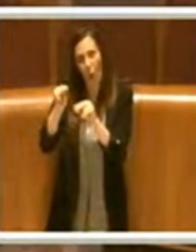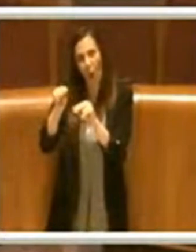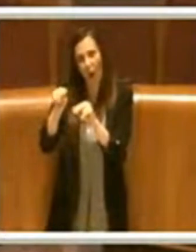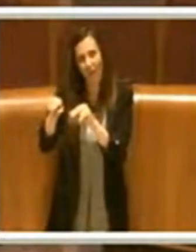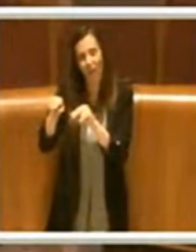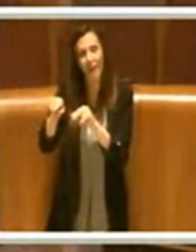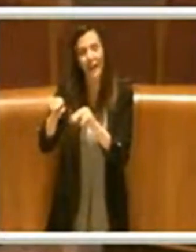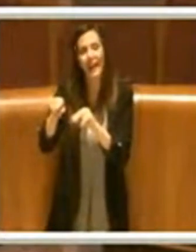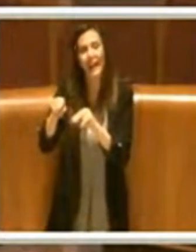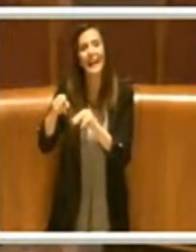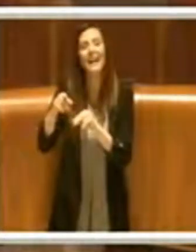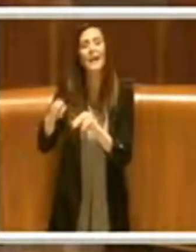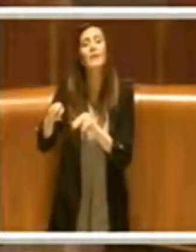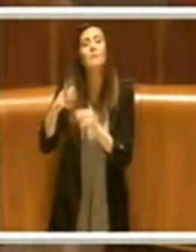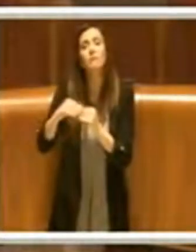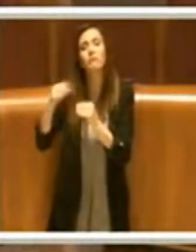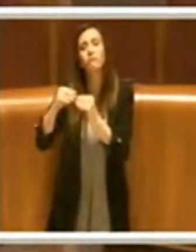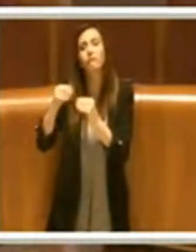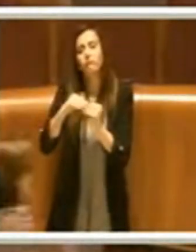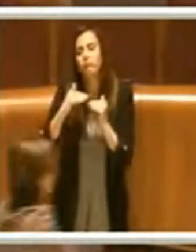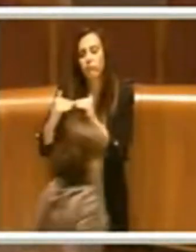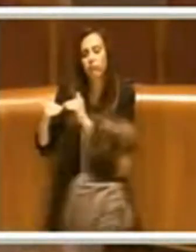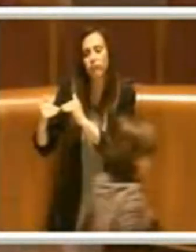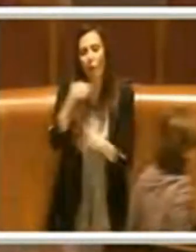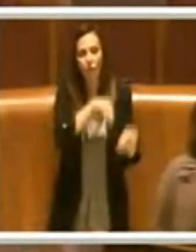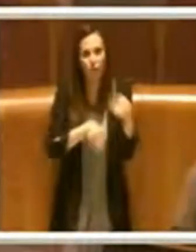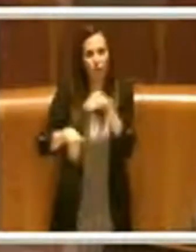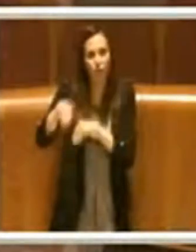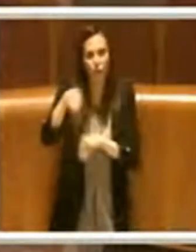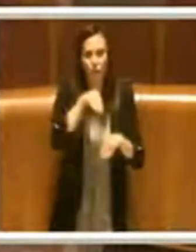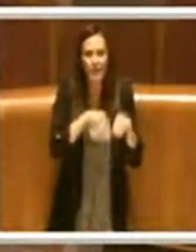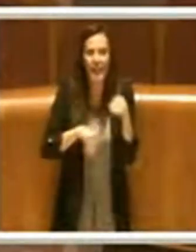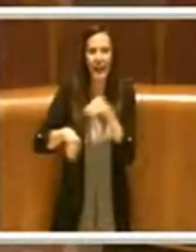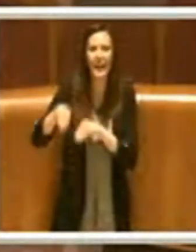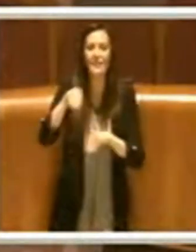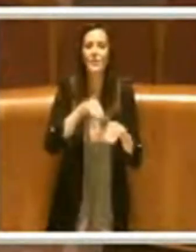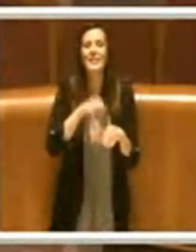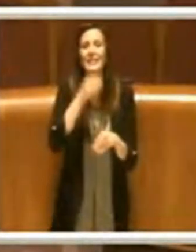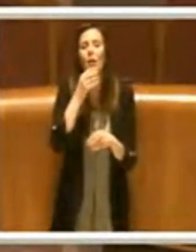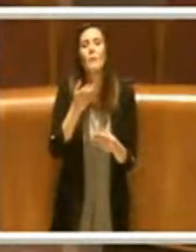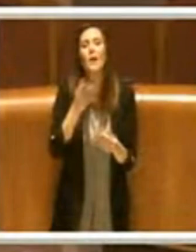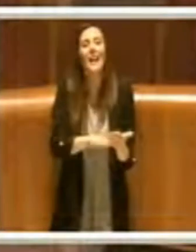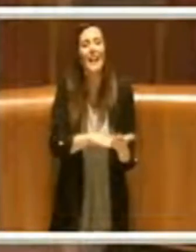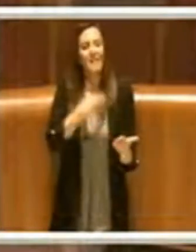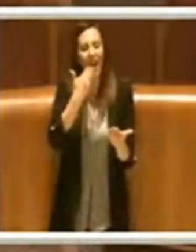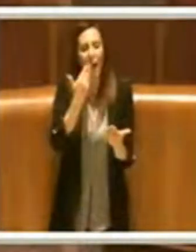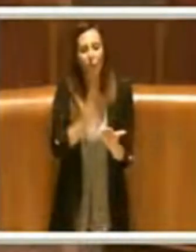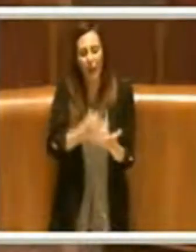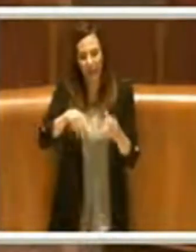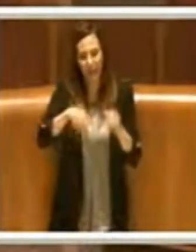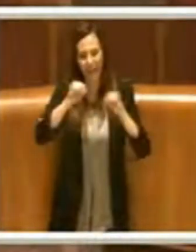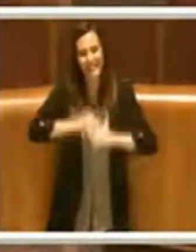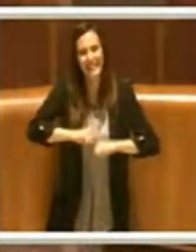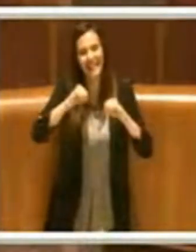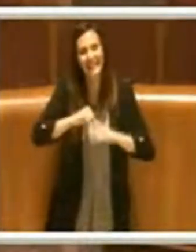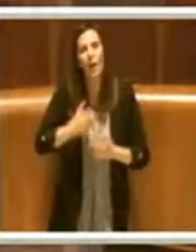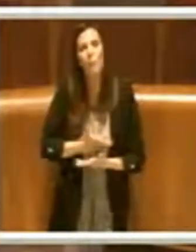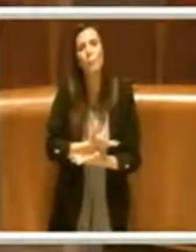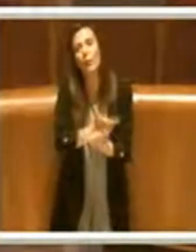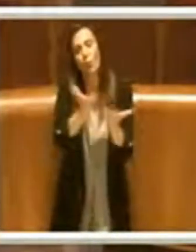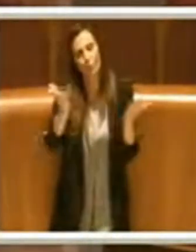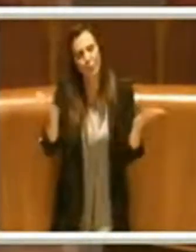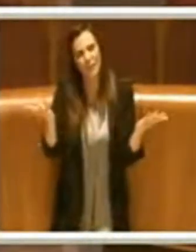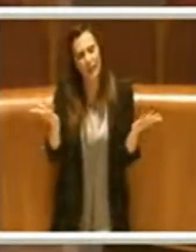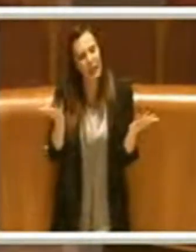all'unanimità. Quindi diciamo che quest'Aula si è espressa nella direzione della rivalutazione della sanità pubblica in maniera